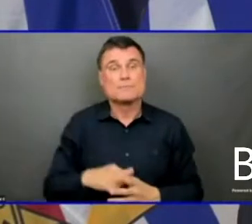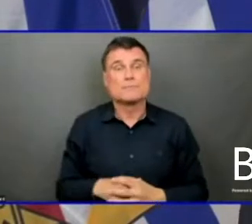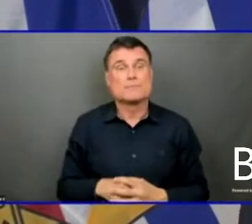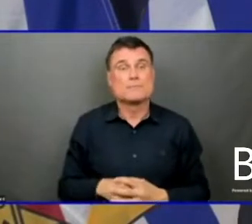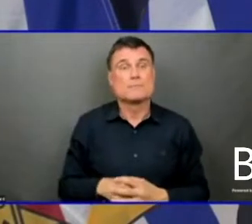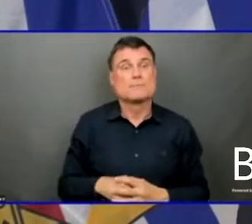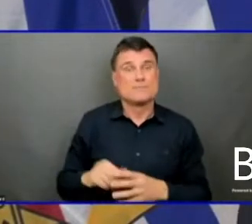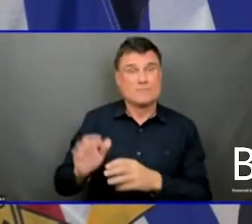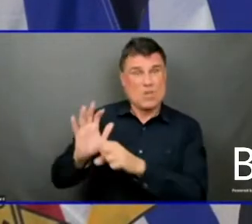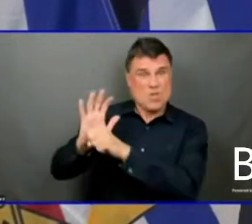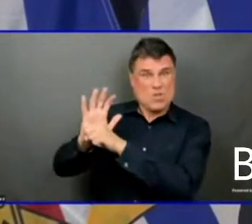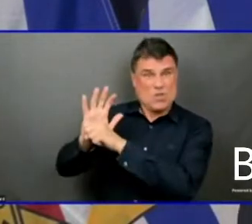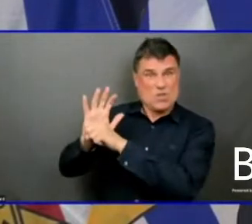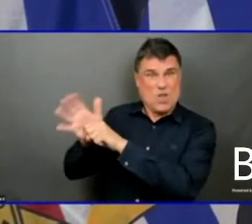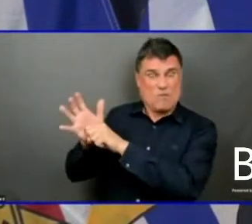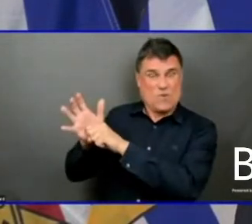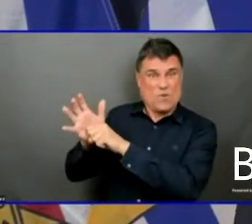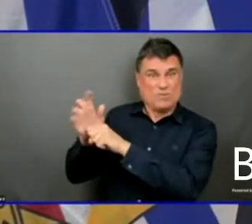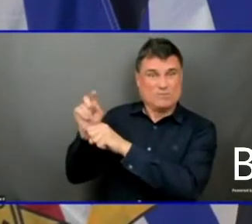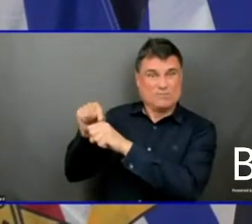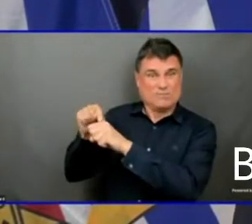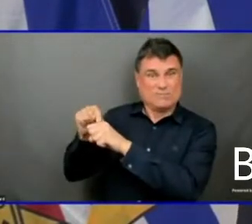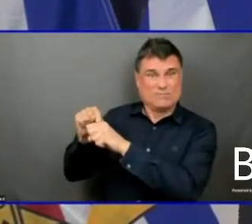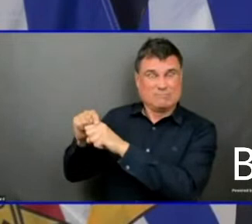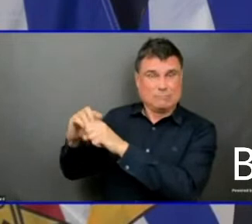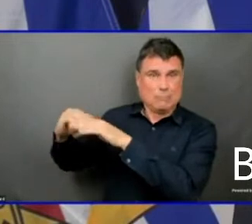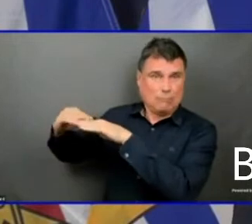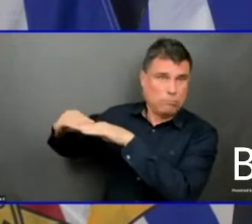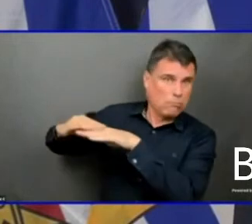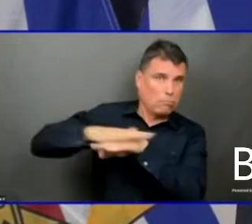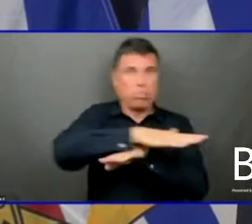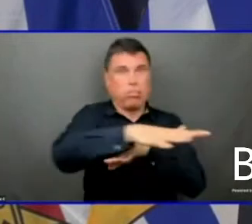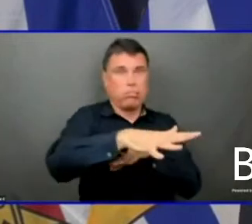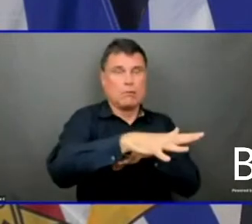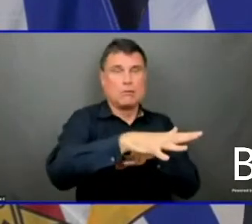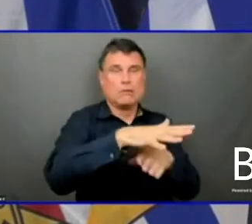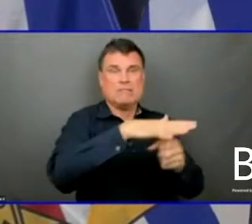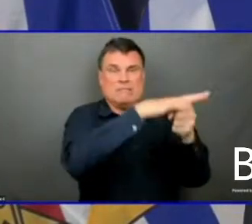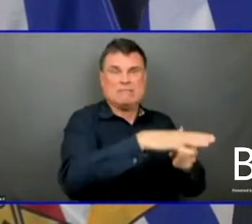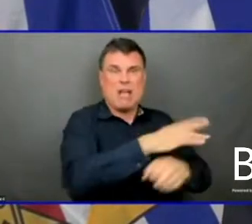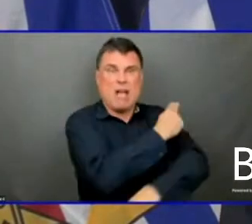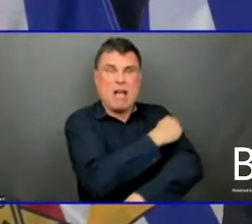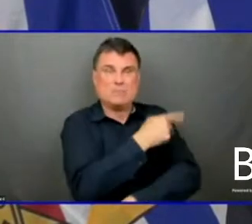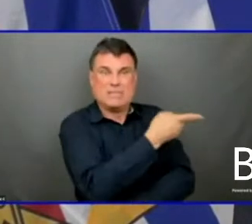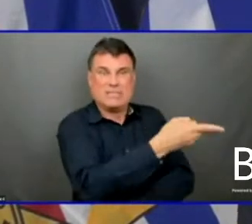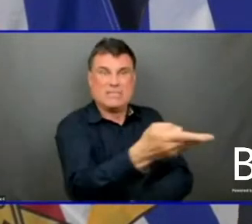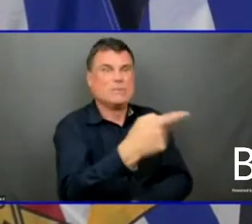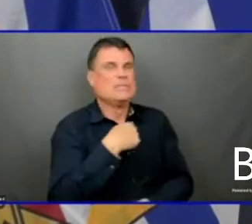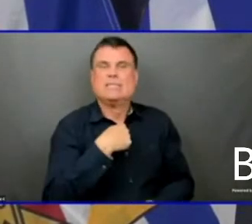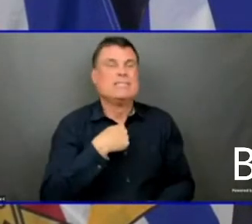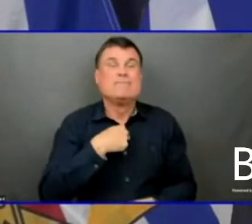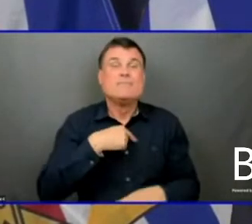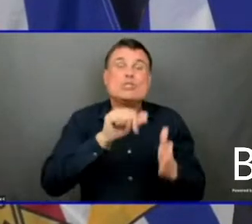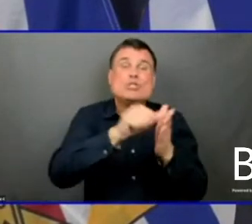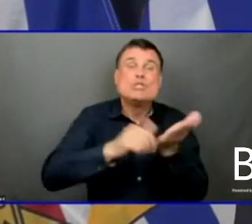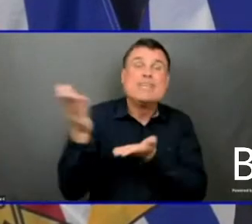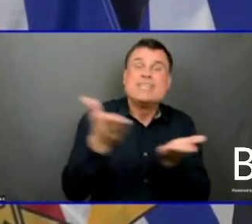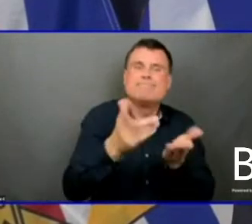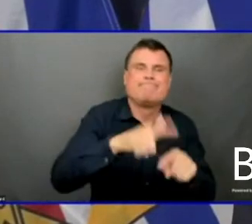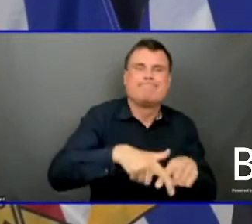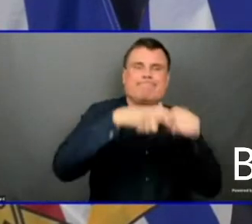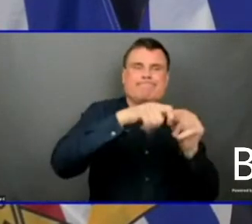是第2例由于是打了阿斯利康引起的严重的过敏反应，这位男性40岁以